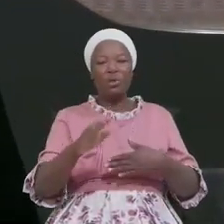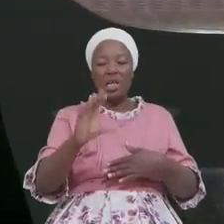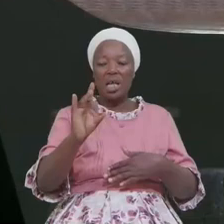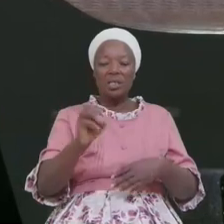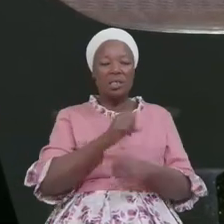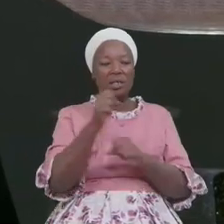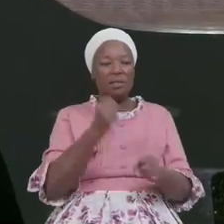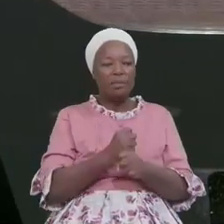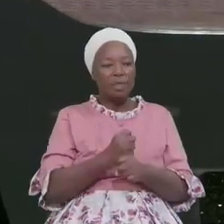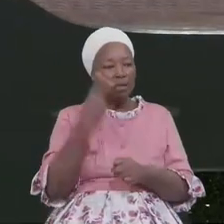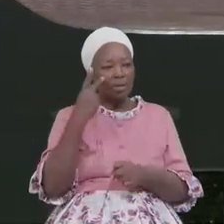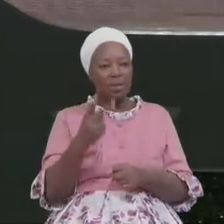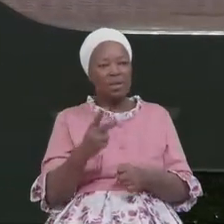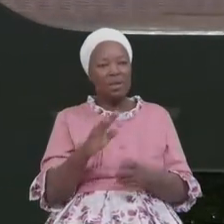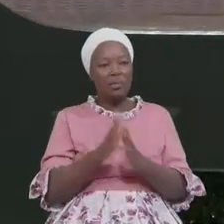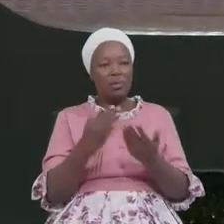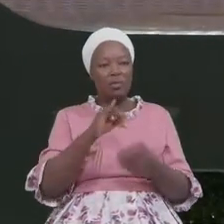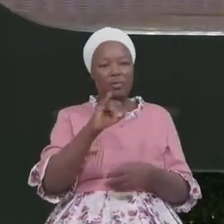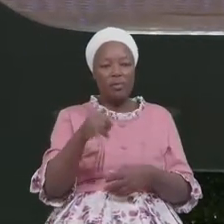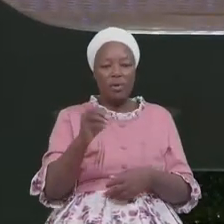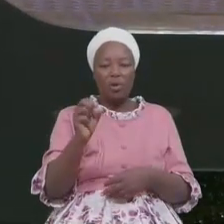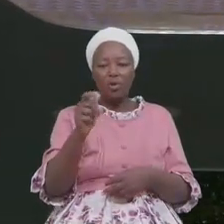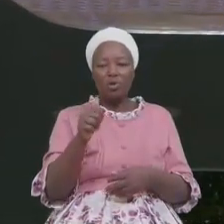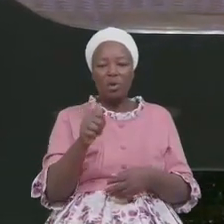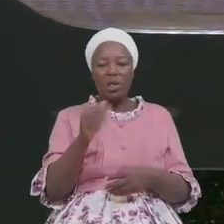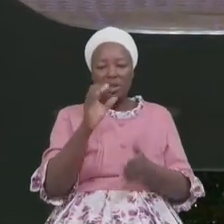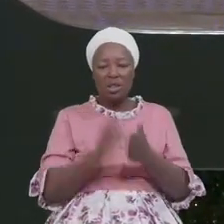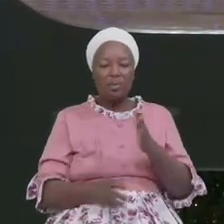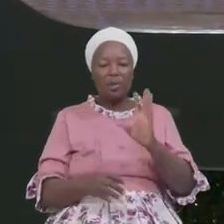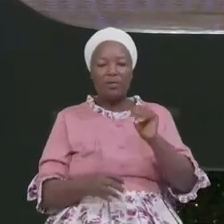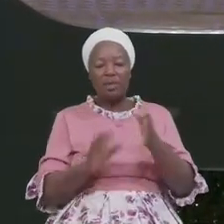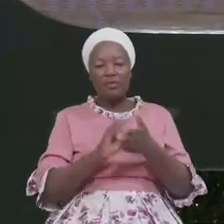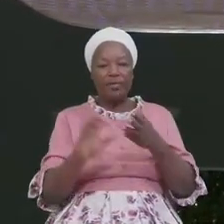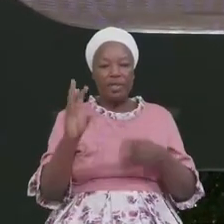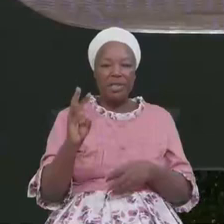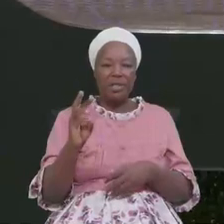Josué chapitre 14, verset 6.